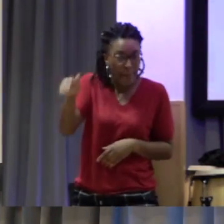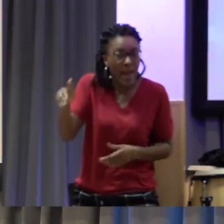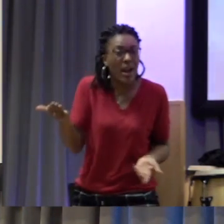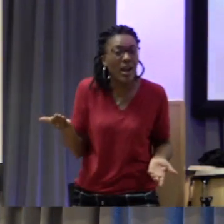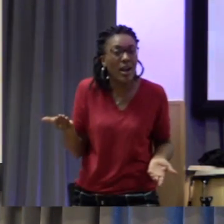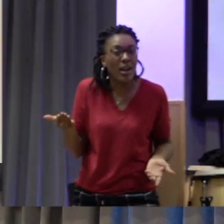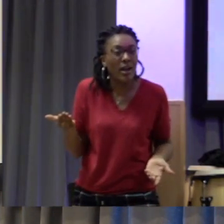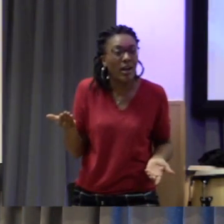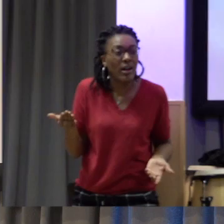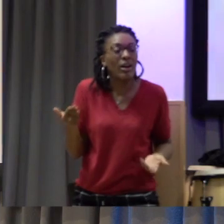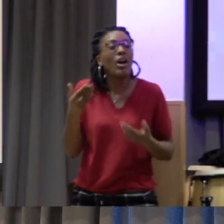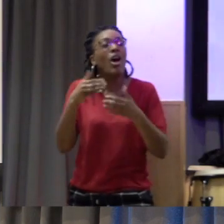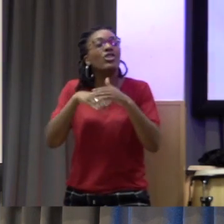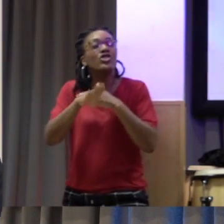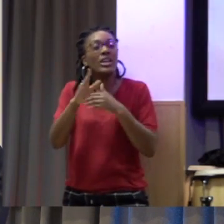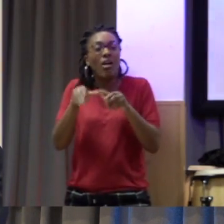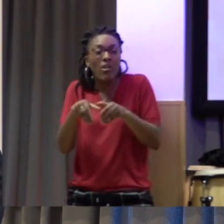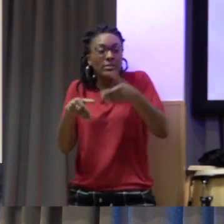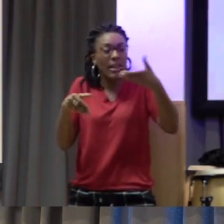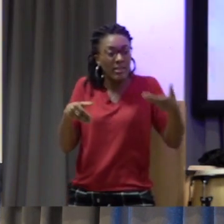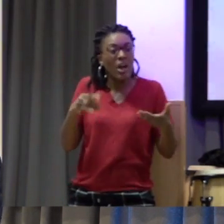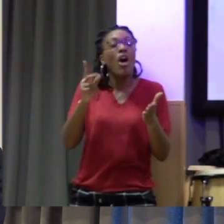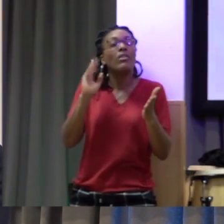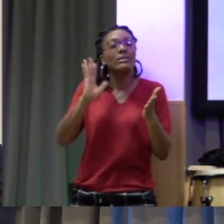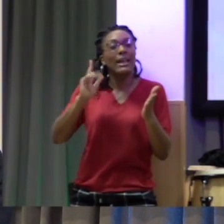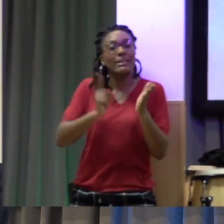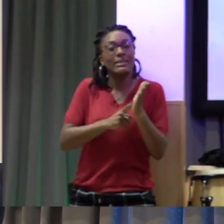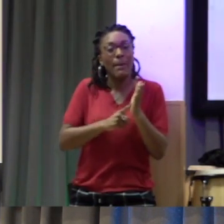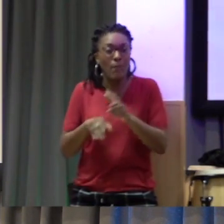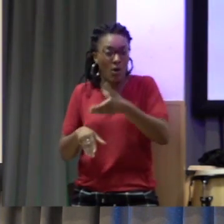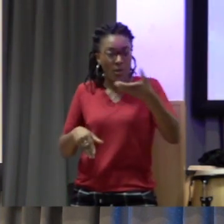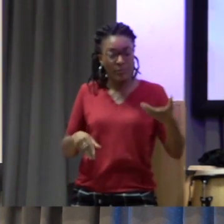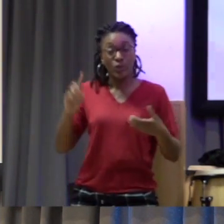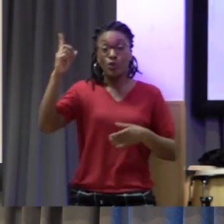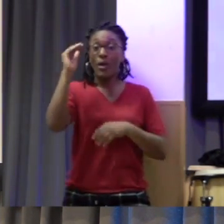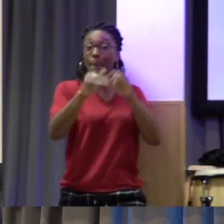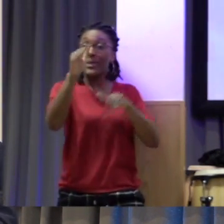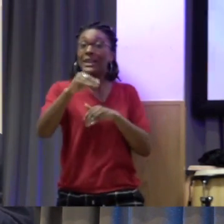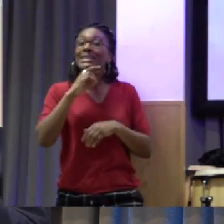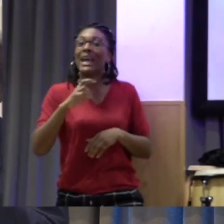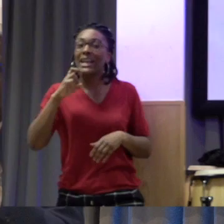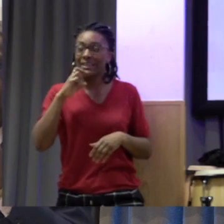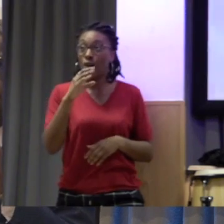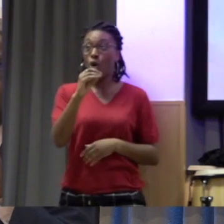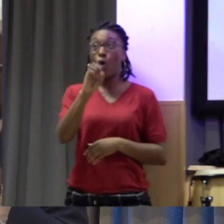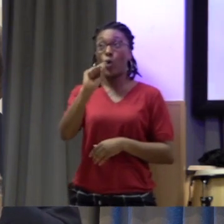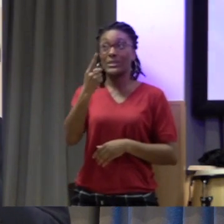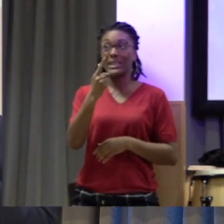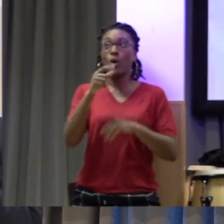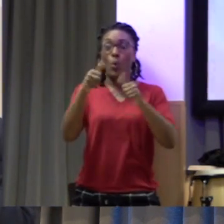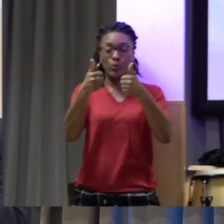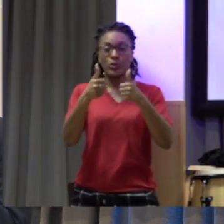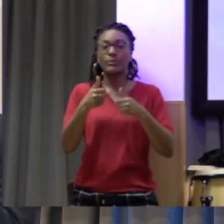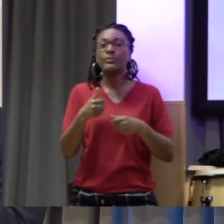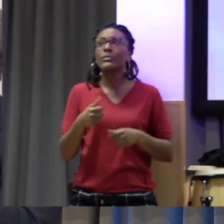trouvons cela dans l'Ancien Testament pour l'appel que Dieu adresse aux Israélites. Osée, chapitre 11.